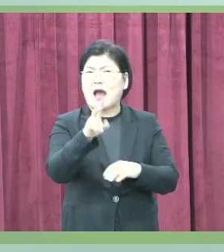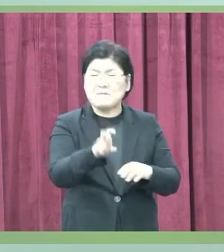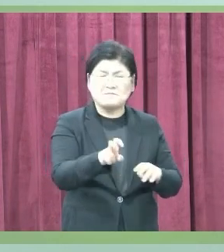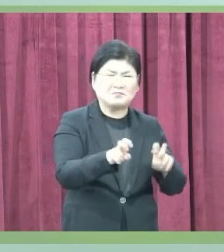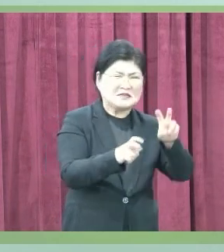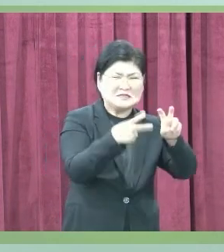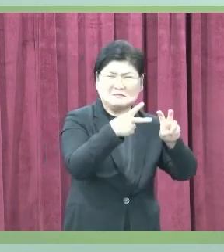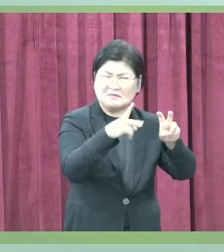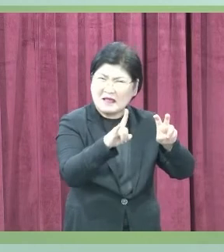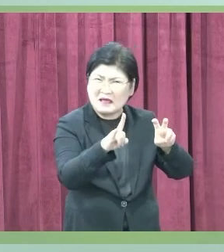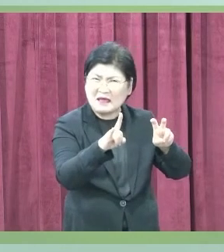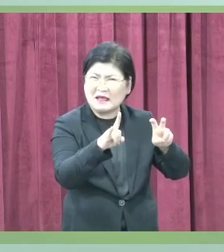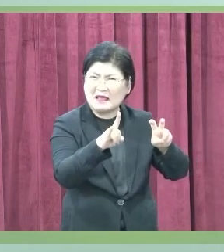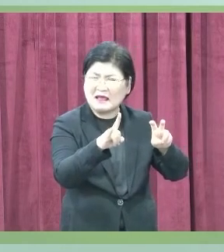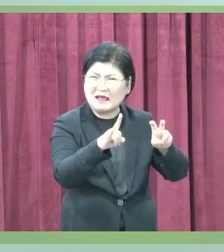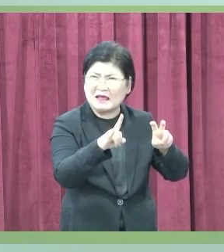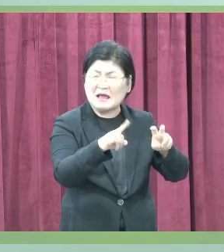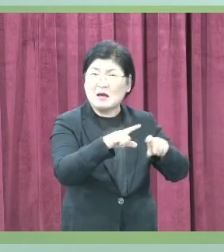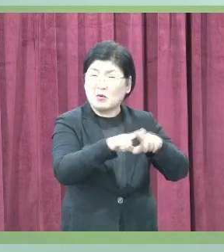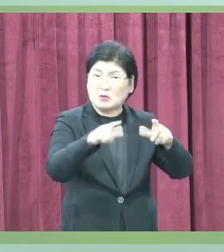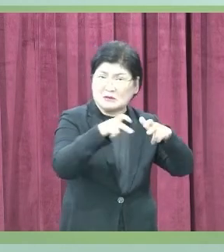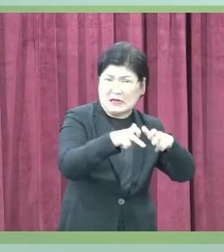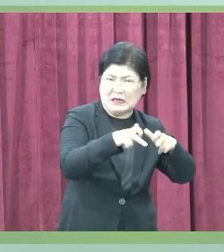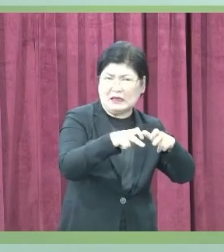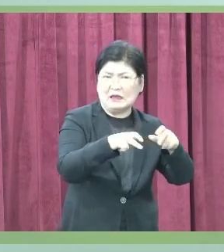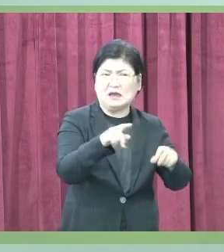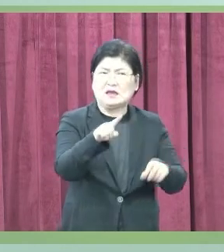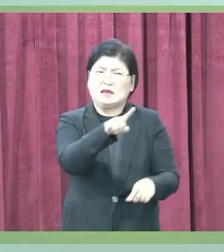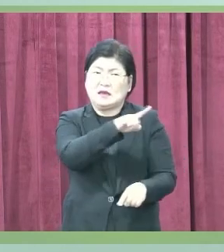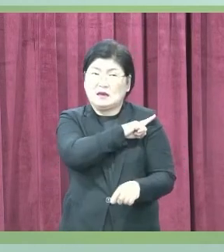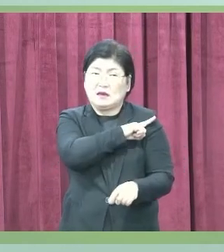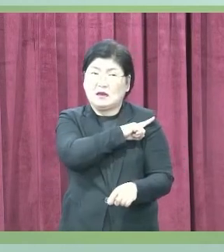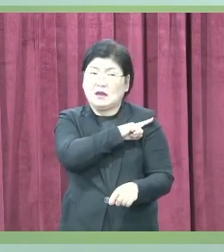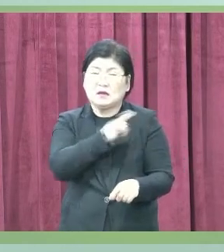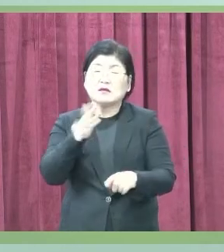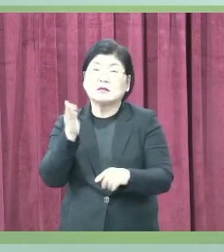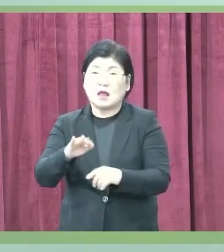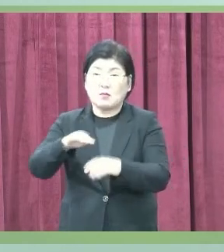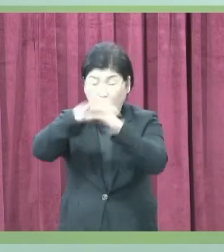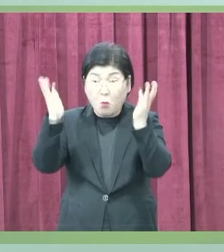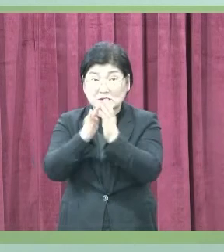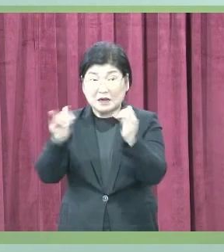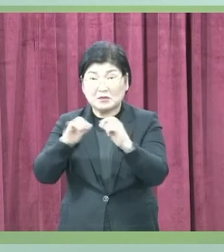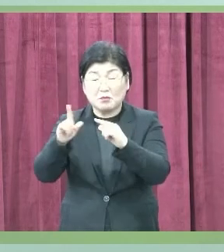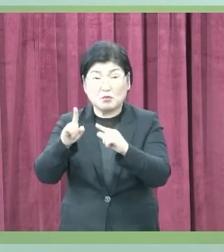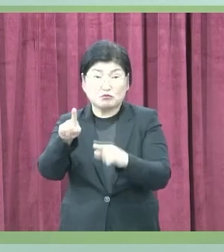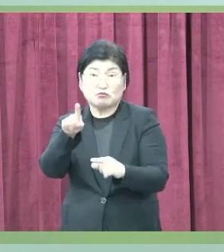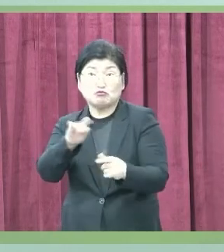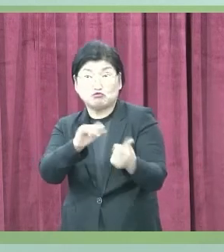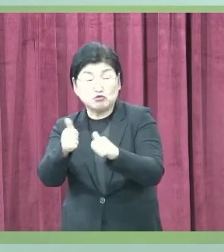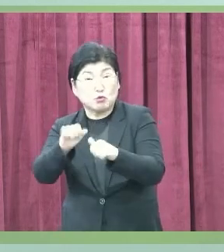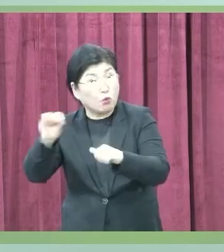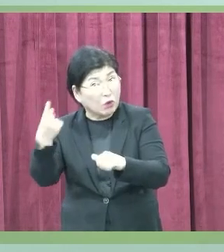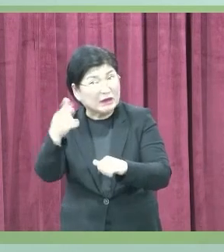20대부터 20대는 장애인은 암이 1위지만 전체 인구는 자살이고 30대도 장애인은